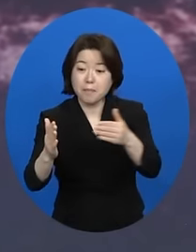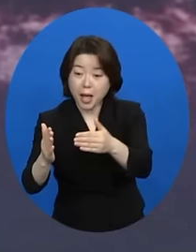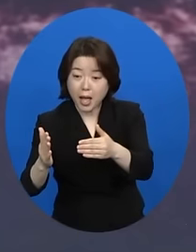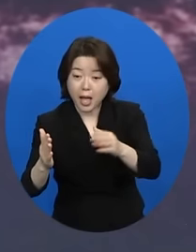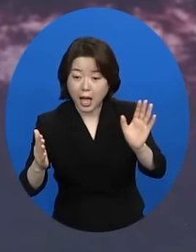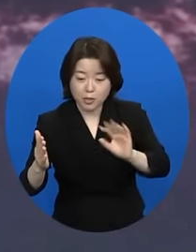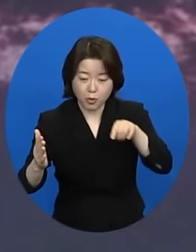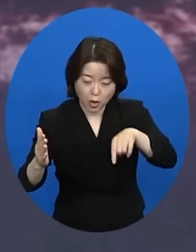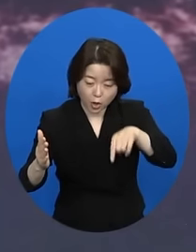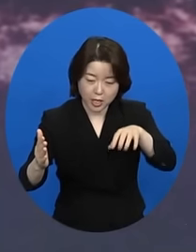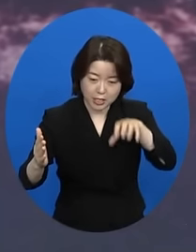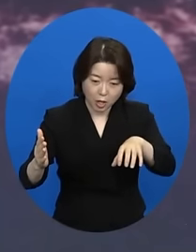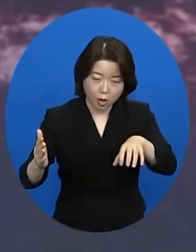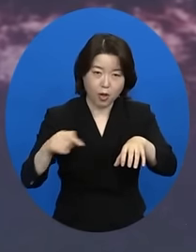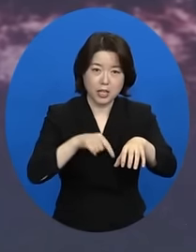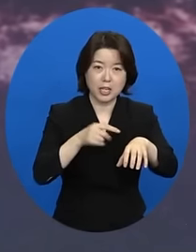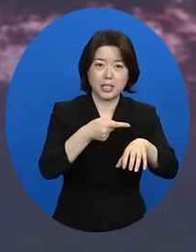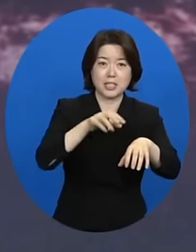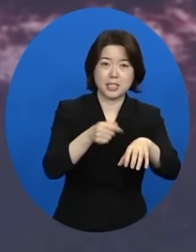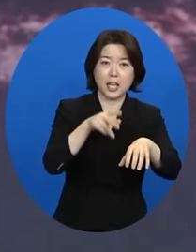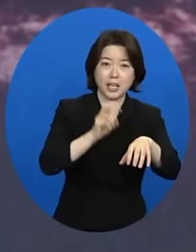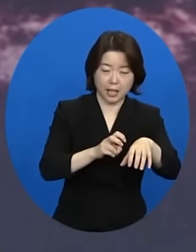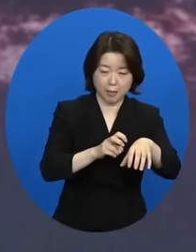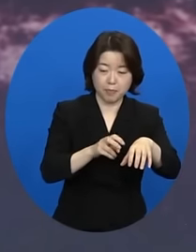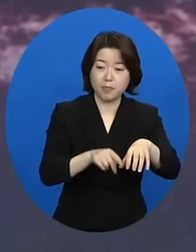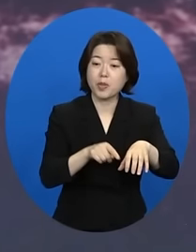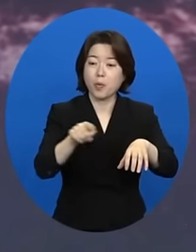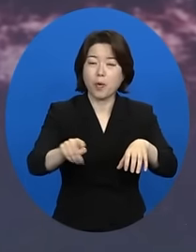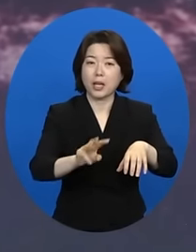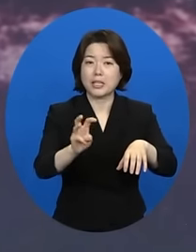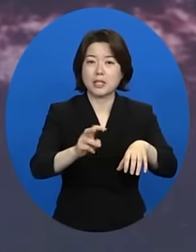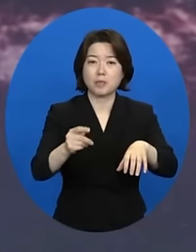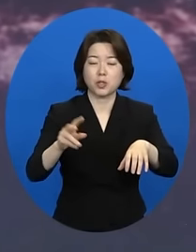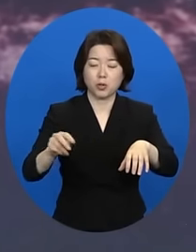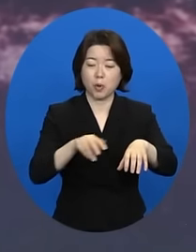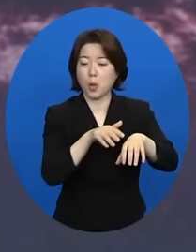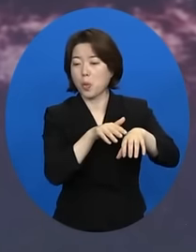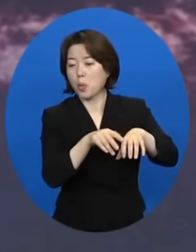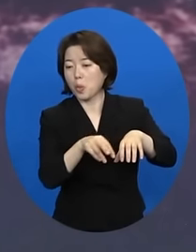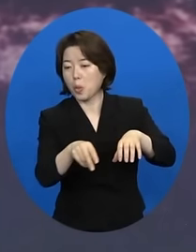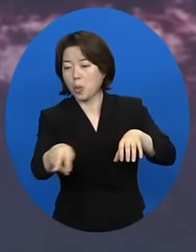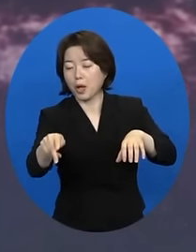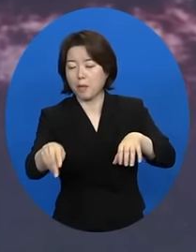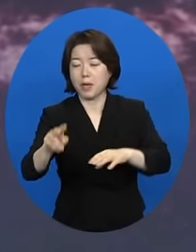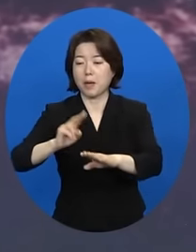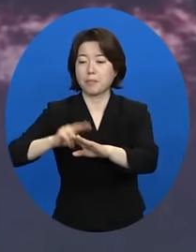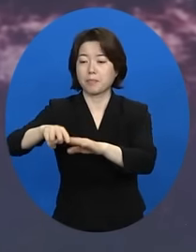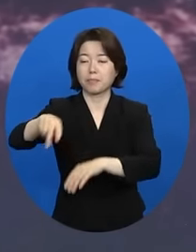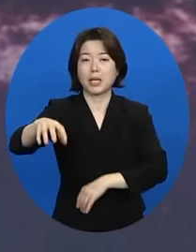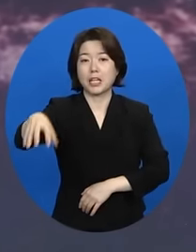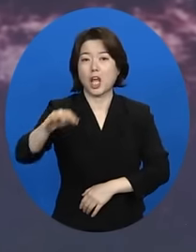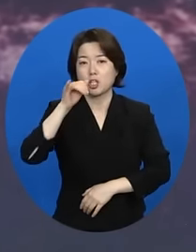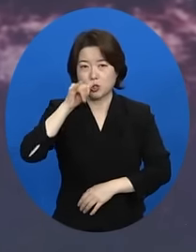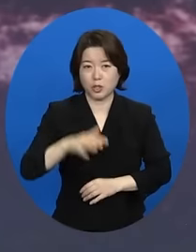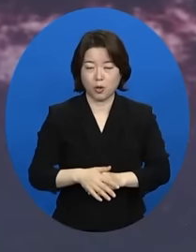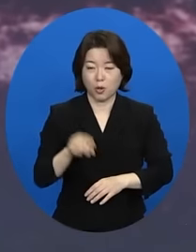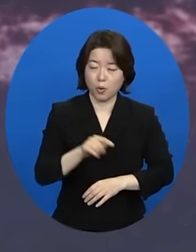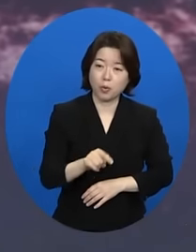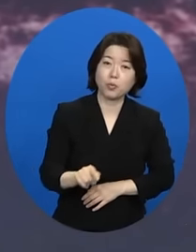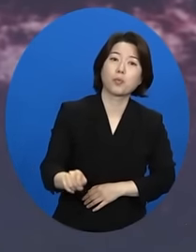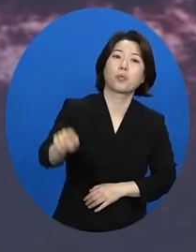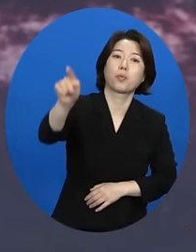멈춰버립니다. 세겜과 베델은 약 30km, 그러니까 거기서 더 내려가야 베델이고요. 거기서 더